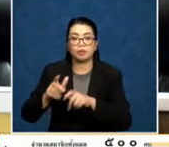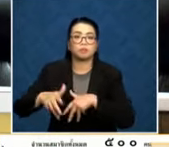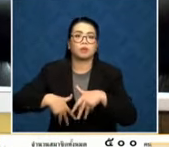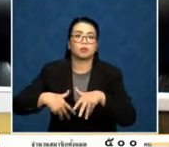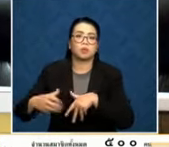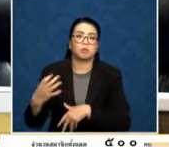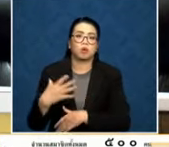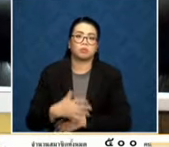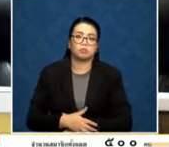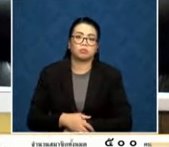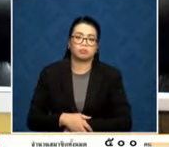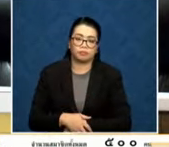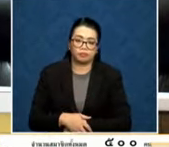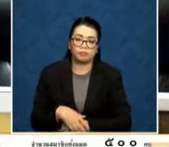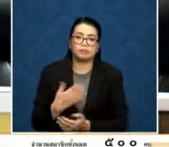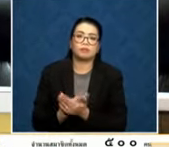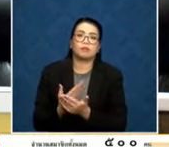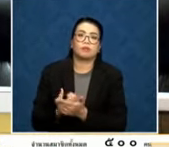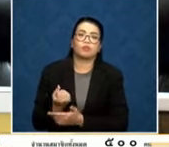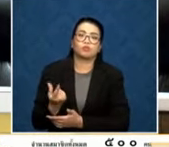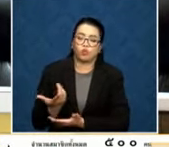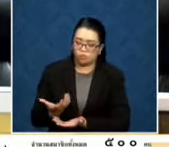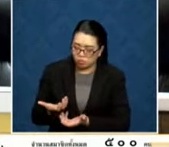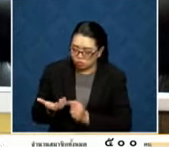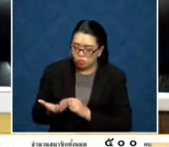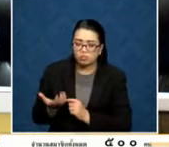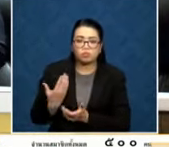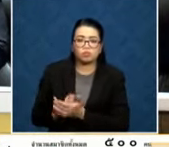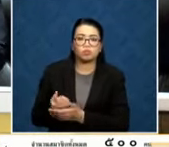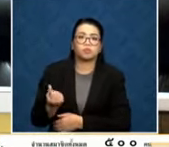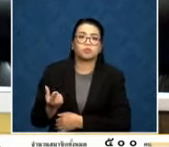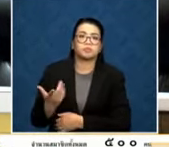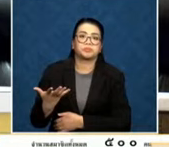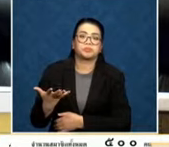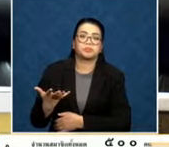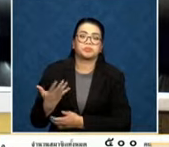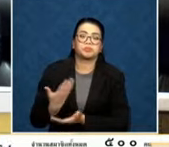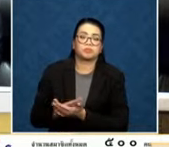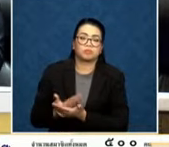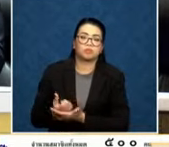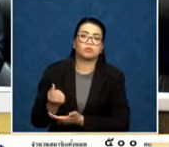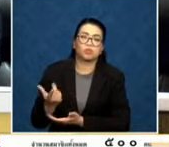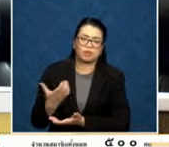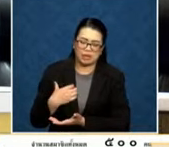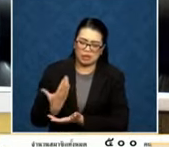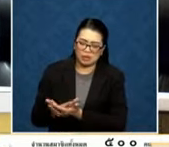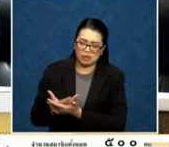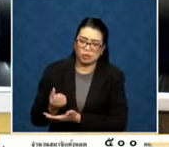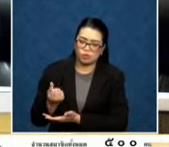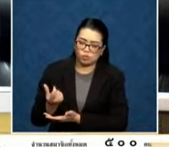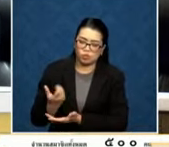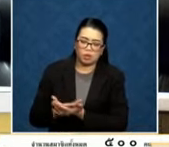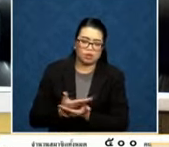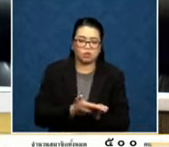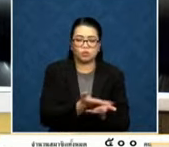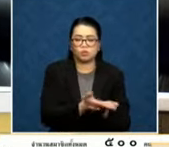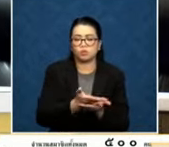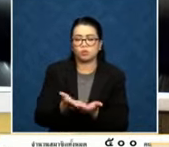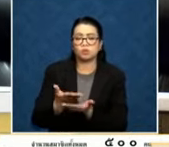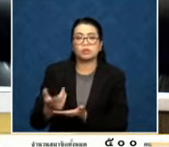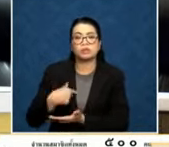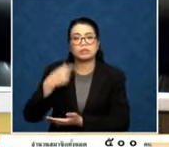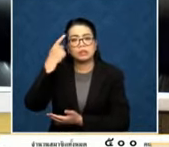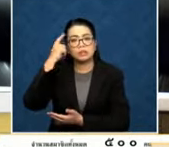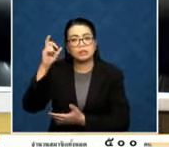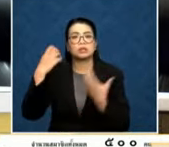ขาดคืออะไรรู้ไหครับคือเงินสดในมือครับสิ่งหนึที่เขาต้องการคือเงินเอาไปจับจ่ายใช้สอยทำไมเขาคิดถึง